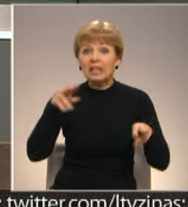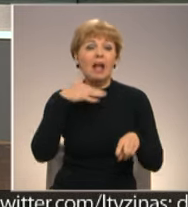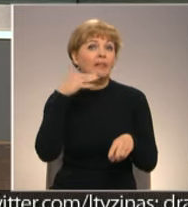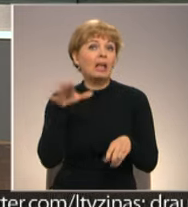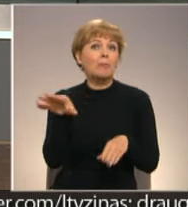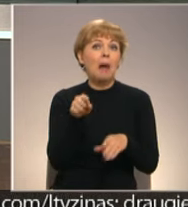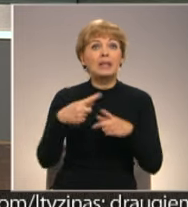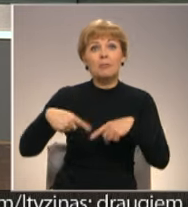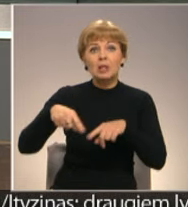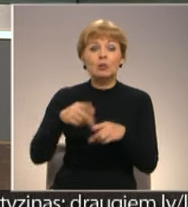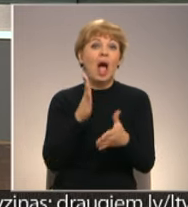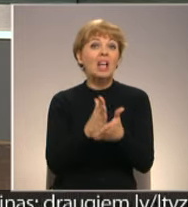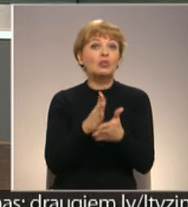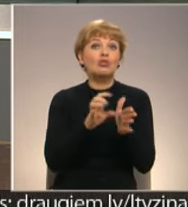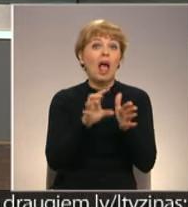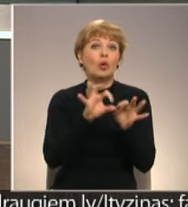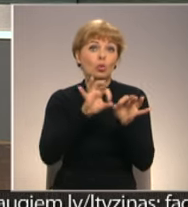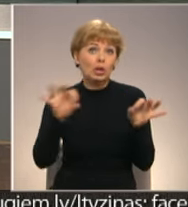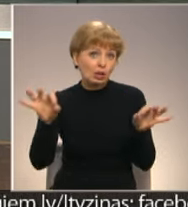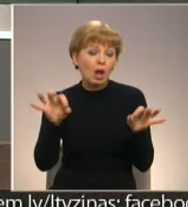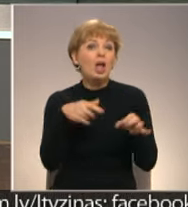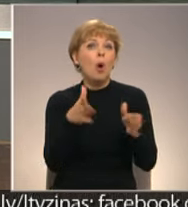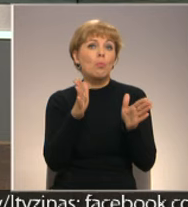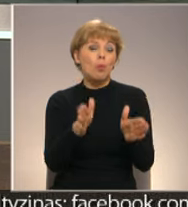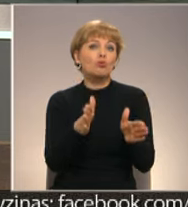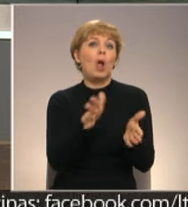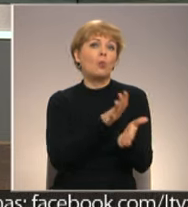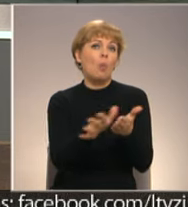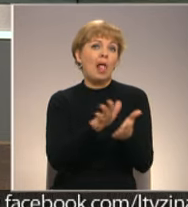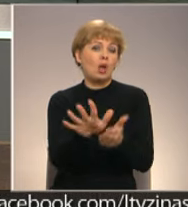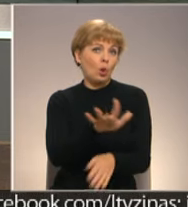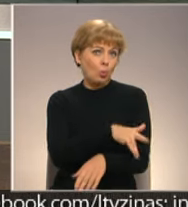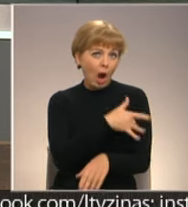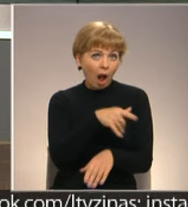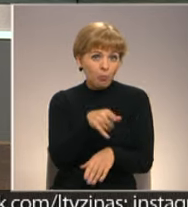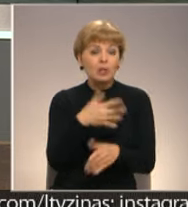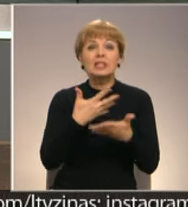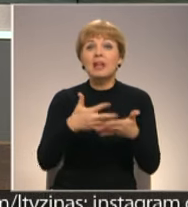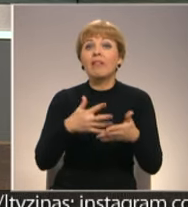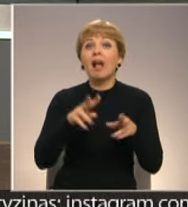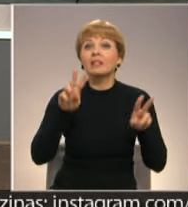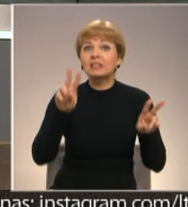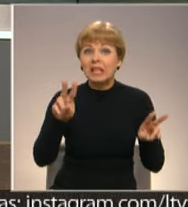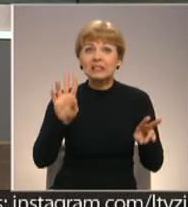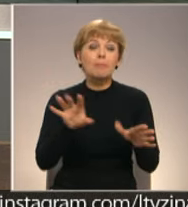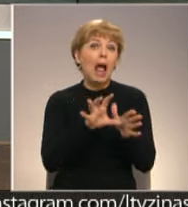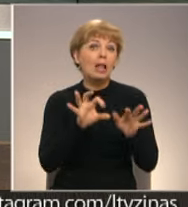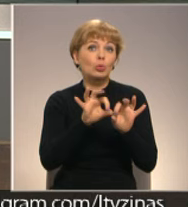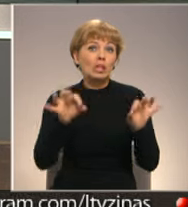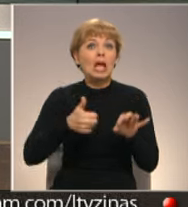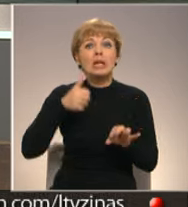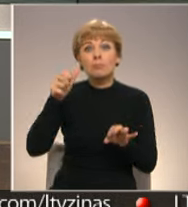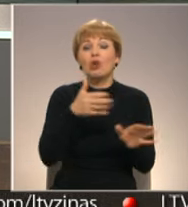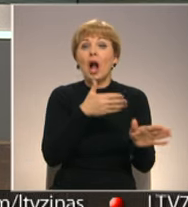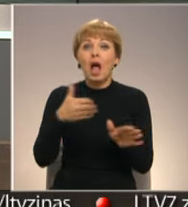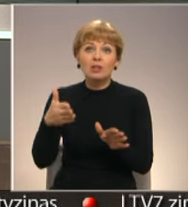mūžu esot nokalpojusi. Sadales tīkls par elektrolīnijas īpašnieku gatavs kļūt vienīgi tad, ja tā tiks izbūvēta no jauna,